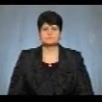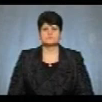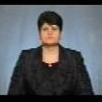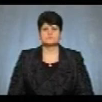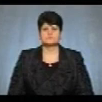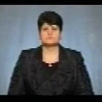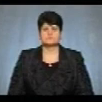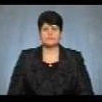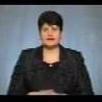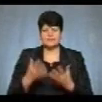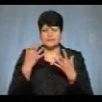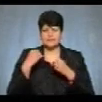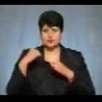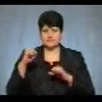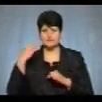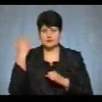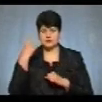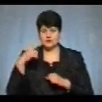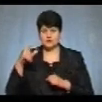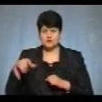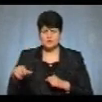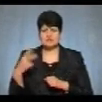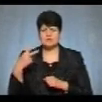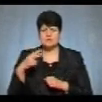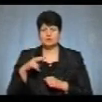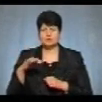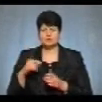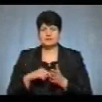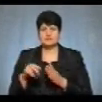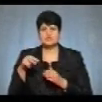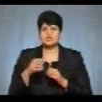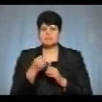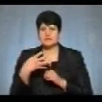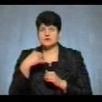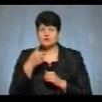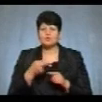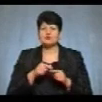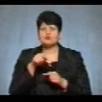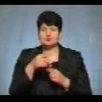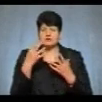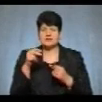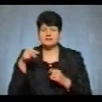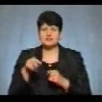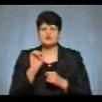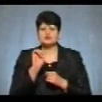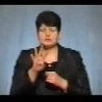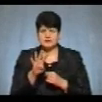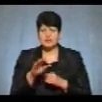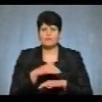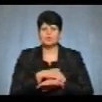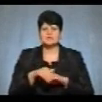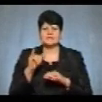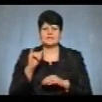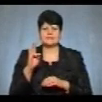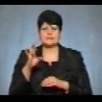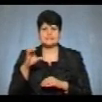День Героїв Небесної Сотні 20 лютого відзначають з 2015 року. Цього дня, 2014-го, на вулиці Інститутській